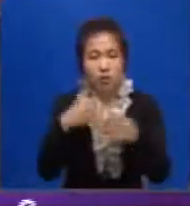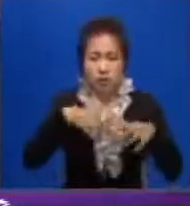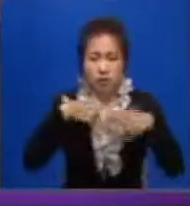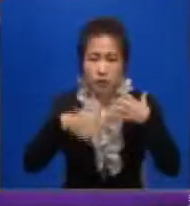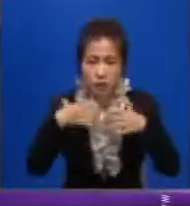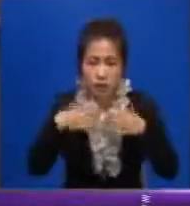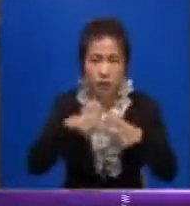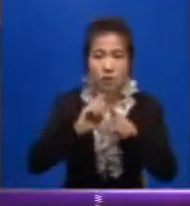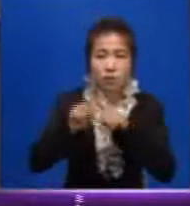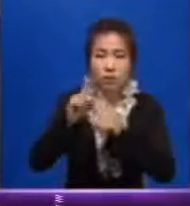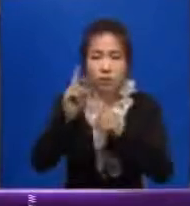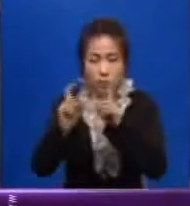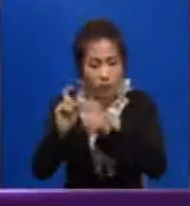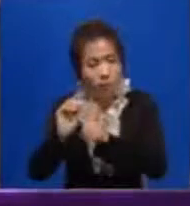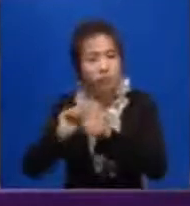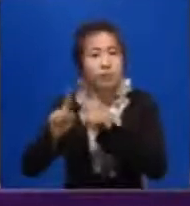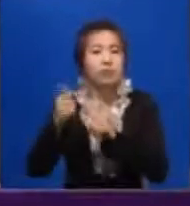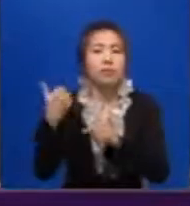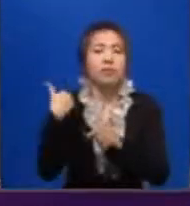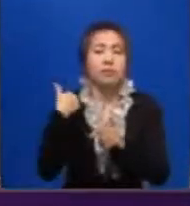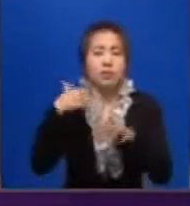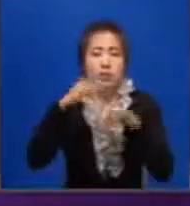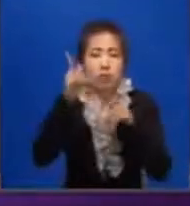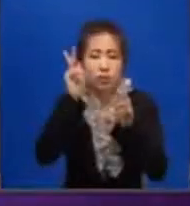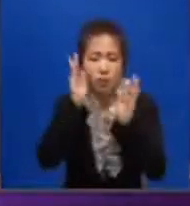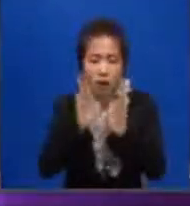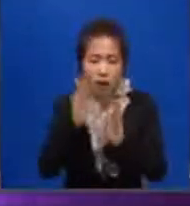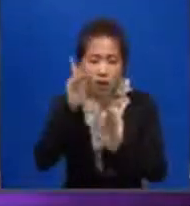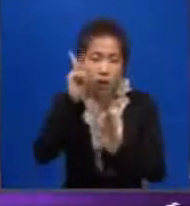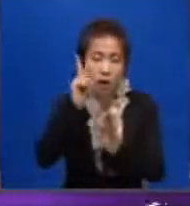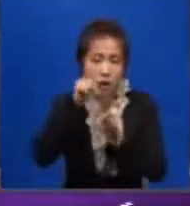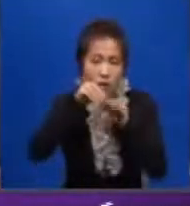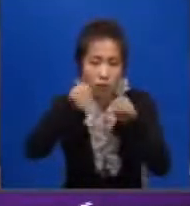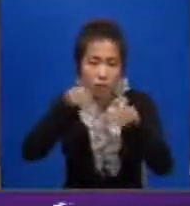ทุกข์เสียขวัญจึงอยากขอให้สื่อมวลชนนำเสนอข่าวในมุมเหล่านี้ด้วย